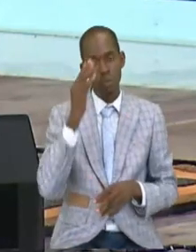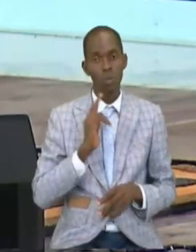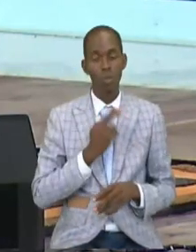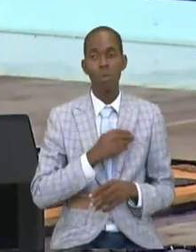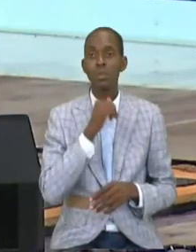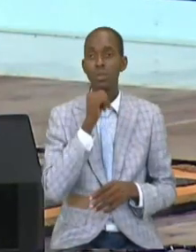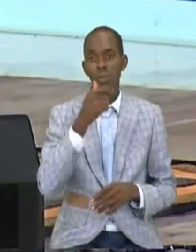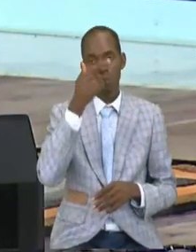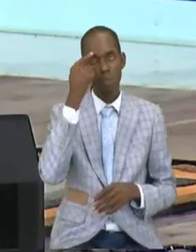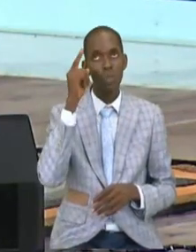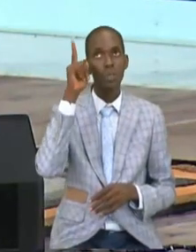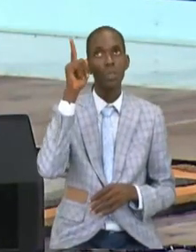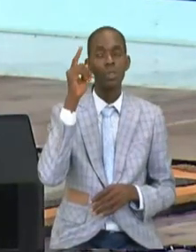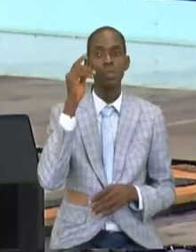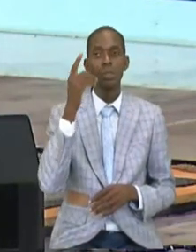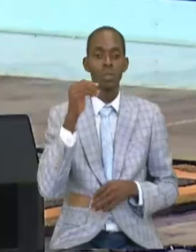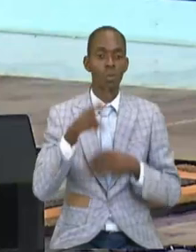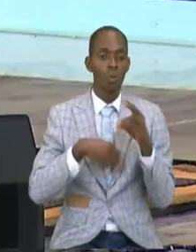de Dieu.